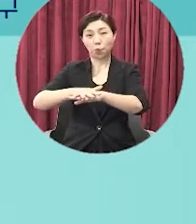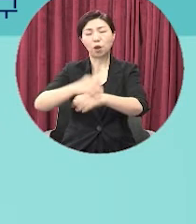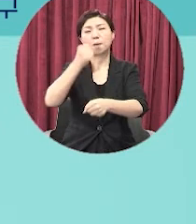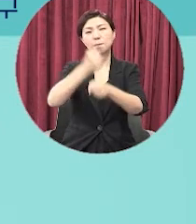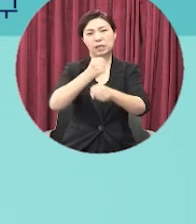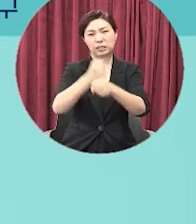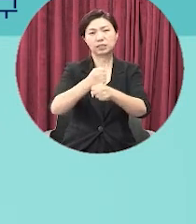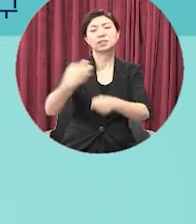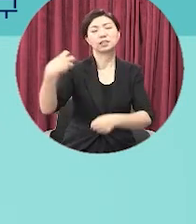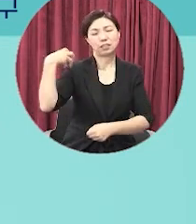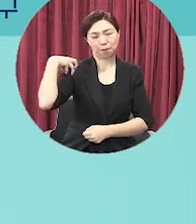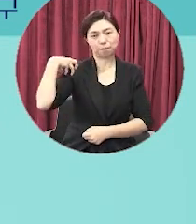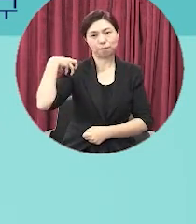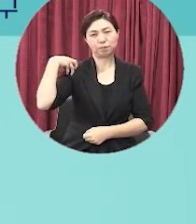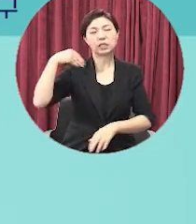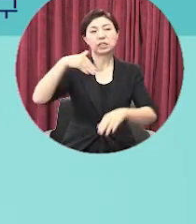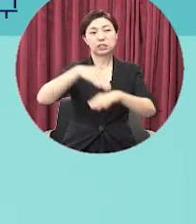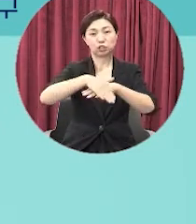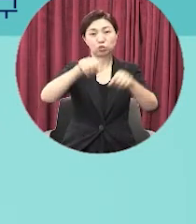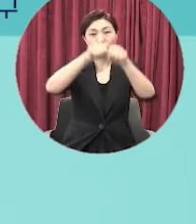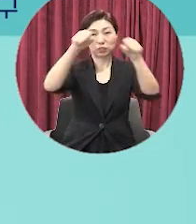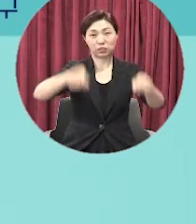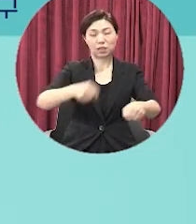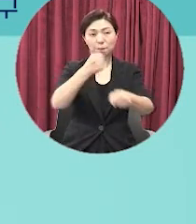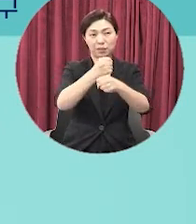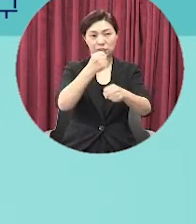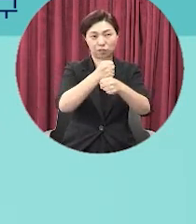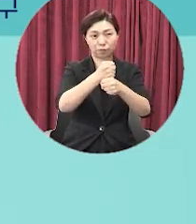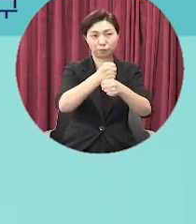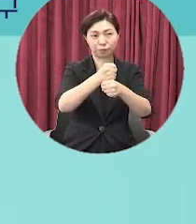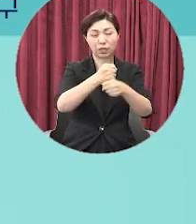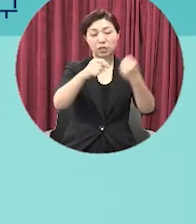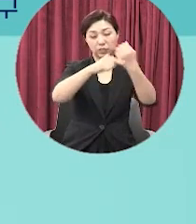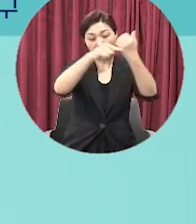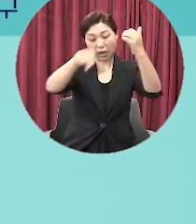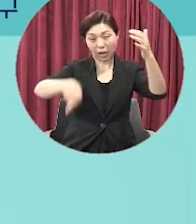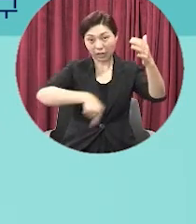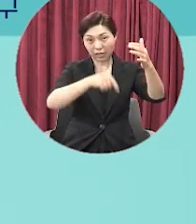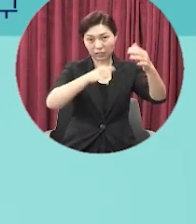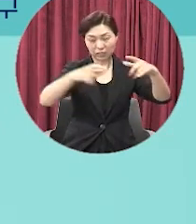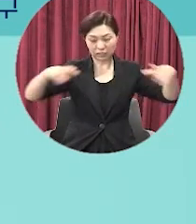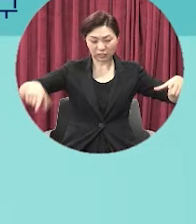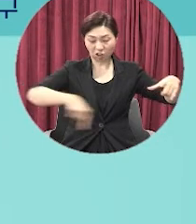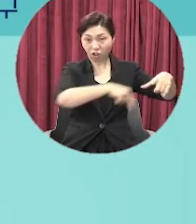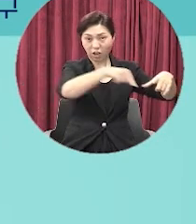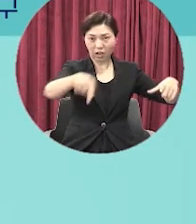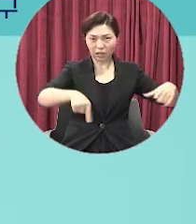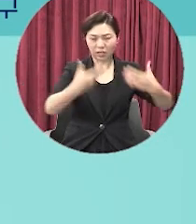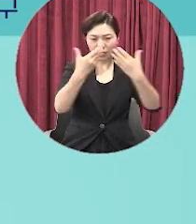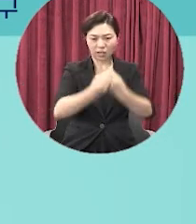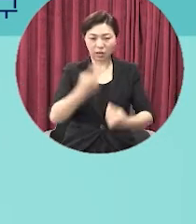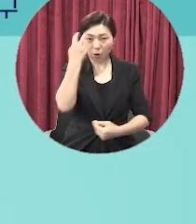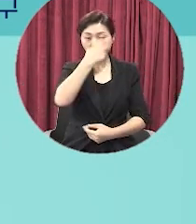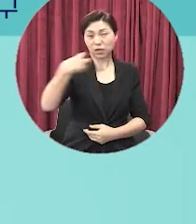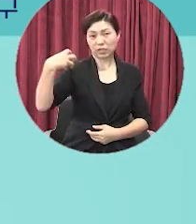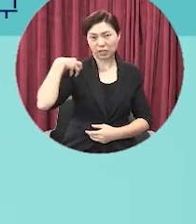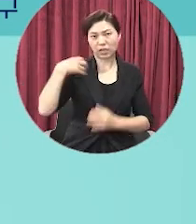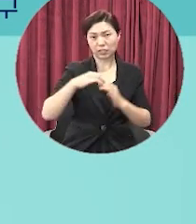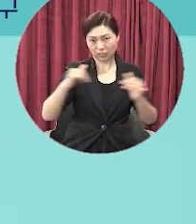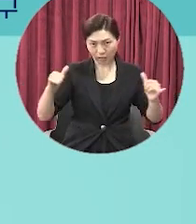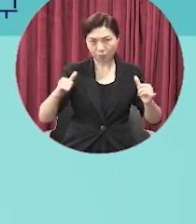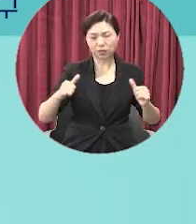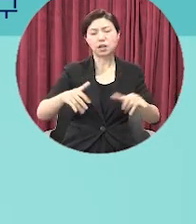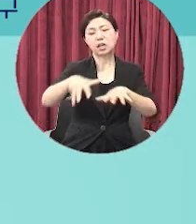어 구성을 해보았습니다 그래서 이내에 있는 공공 얼이 제 10부 센터 사례 관리자가 협의체 를 운영함으로써